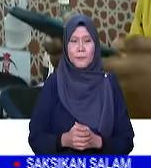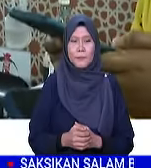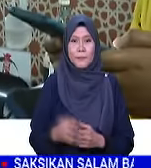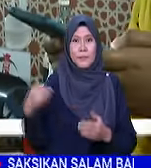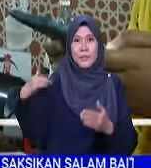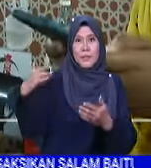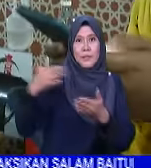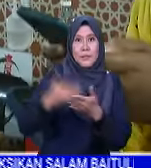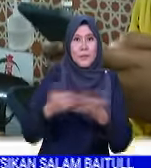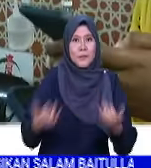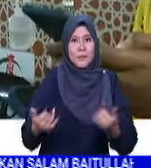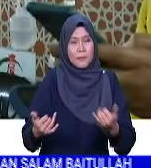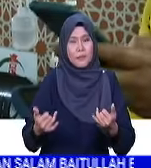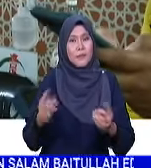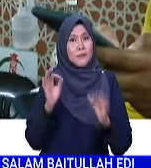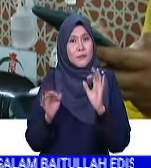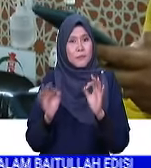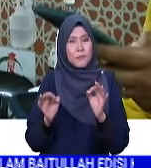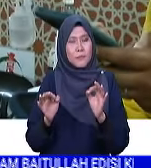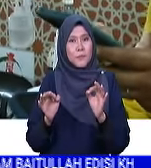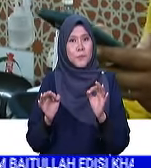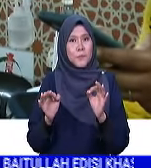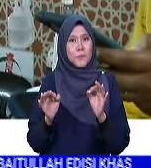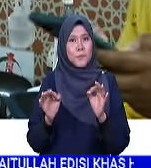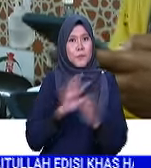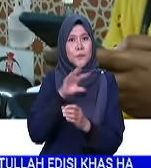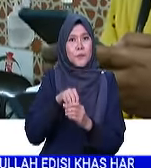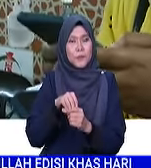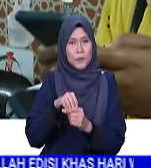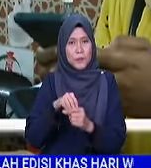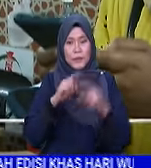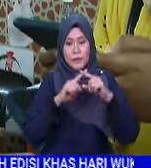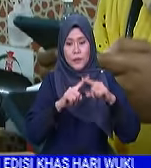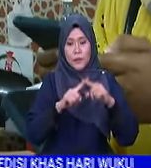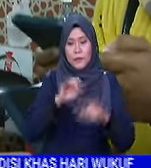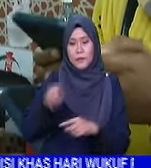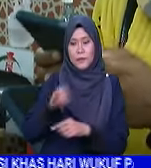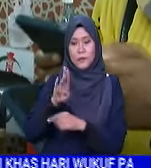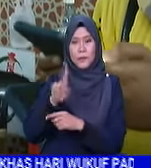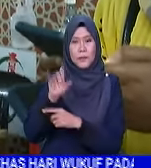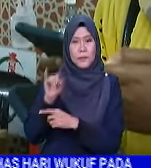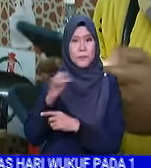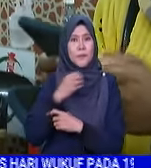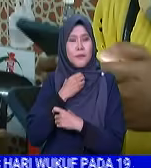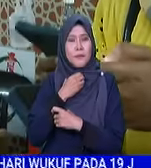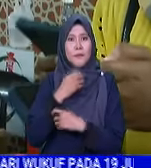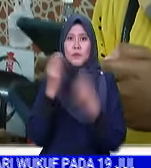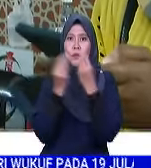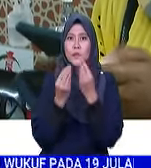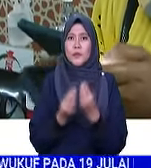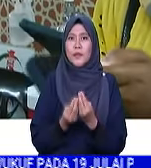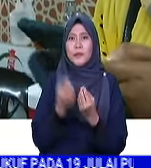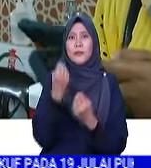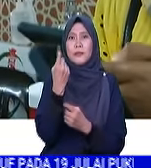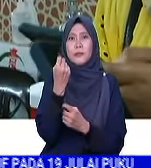Sehingga pada hari ini, jika termasuk dengan PKRC Dewan Jubli Perak, kita ada jumlah keseluruhan